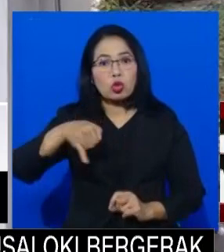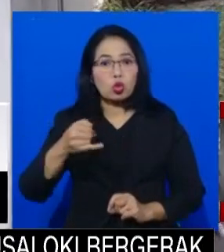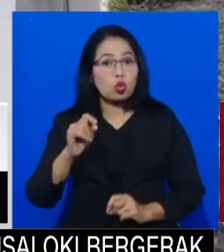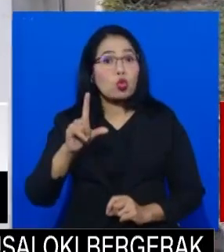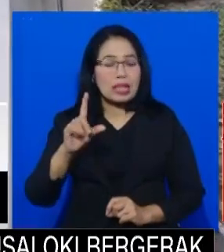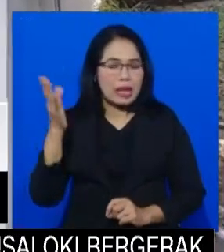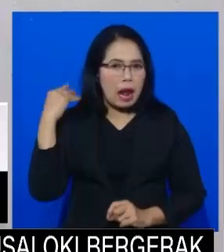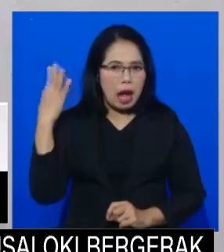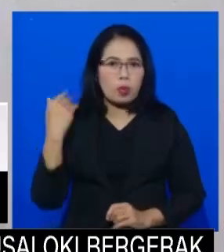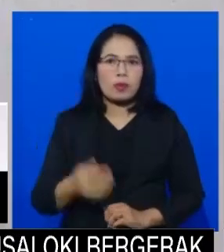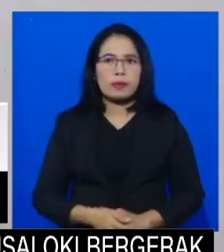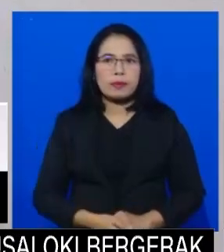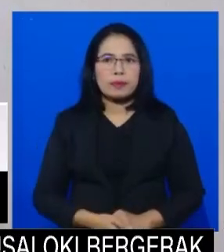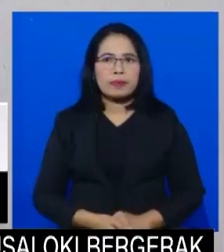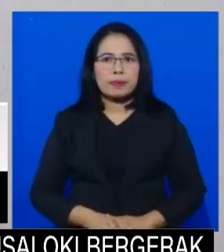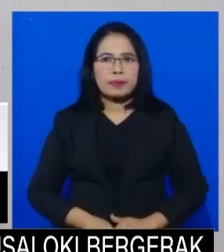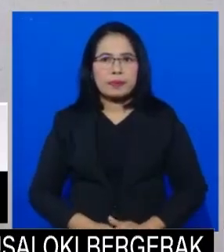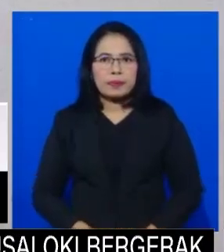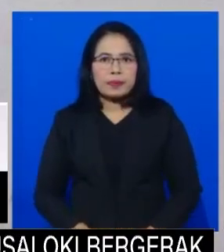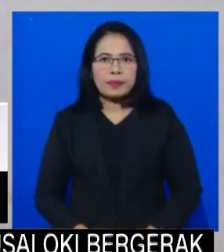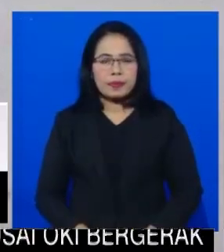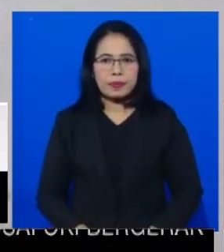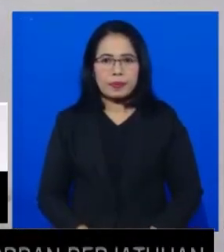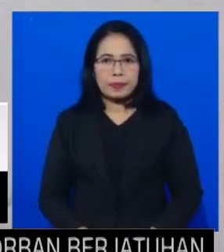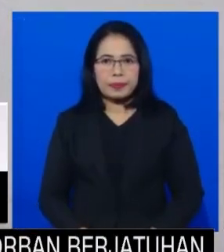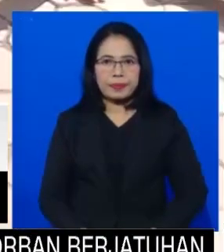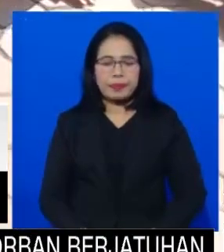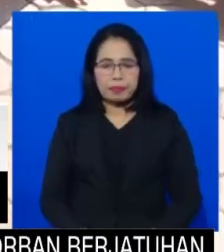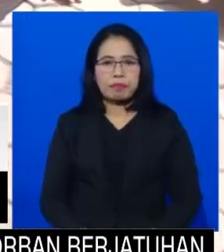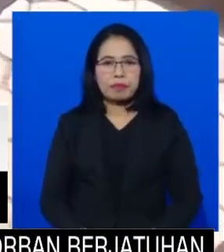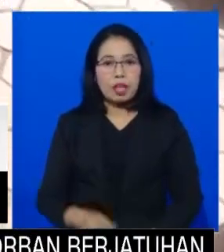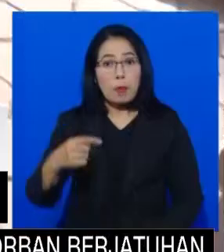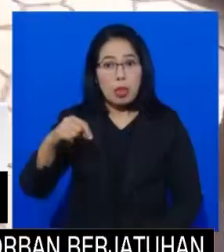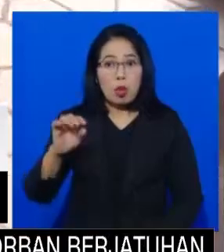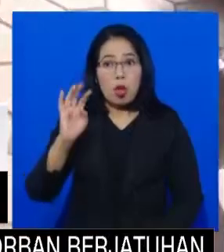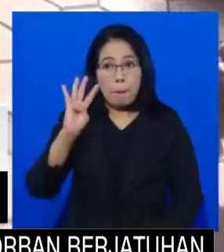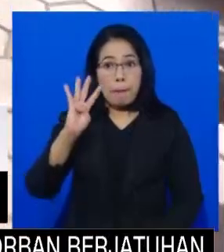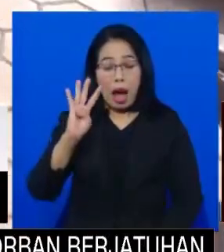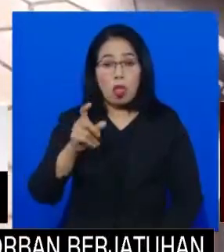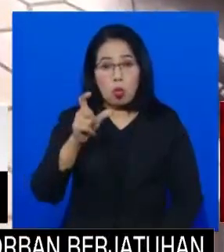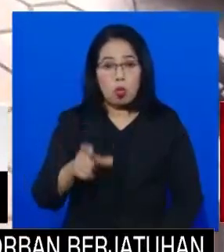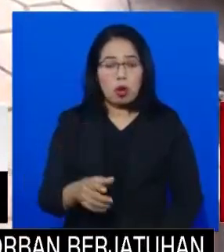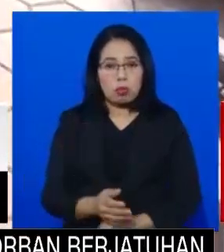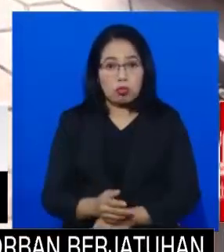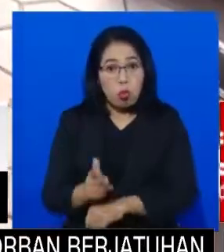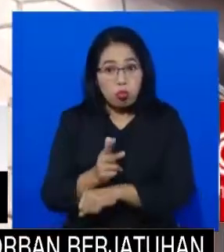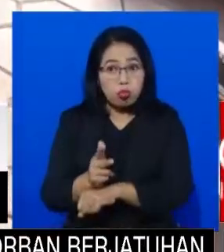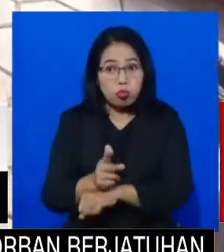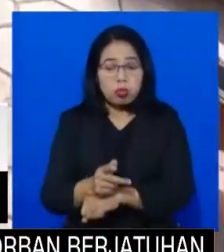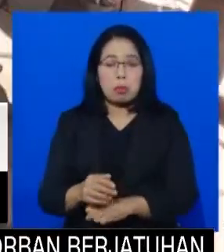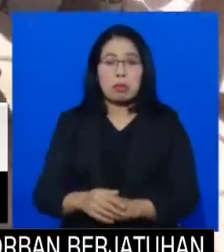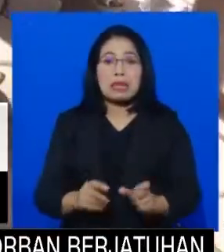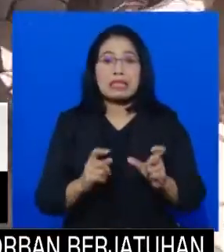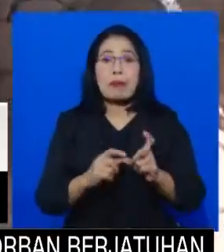Pamong Praja Kabupaten Bogor, Cecep Imam Naga Rashid, membenarkan keempat pria yang ada dalam video adalah anggota Satpol PP Kabupaten